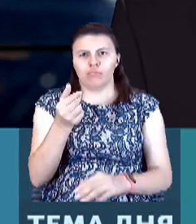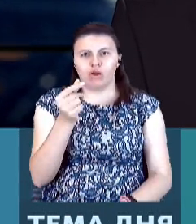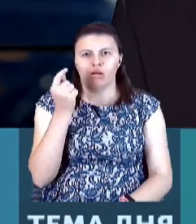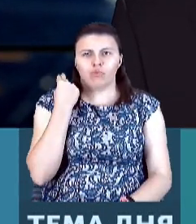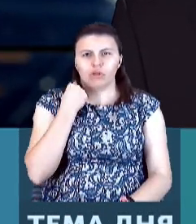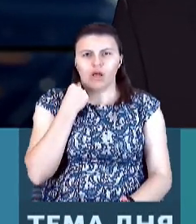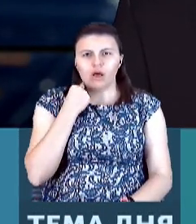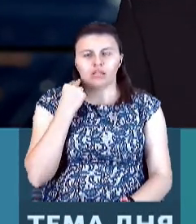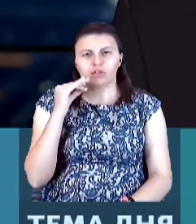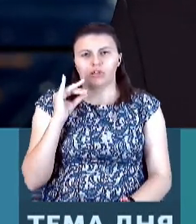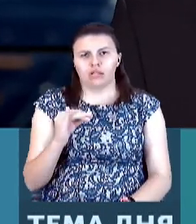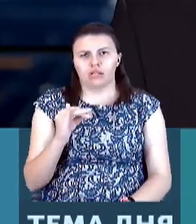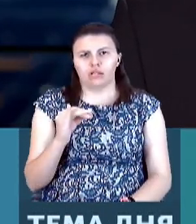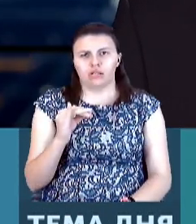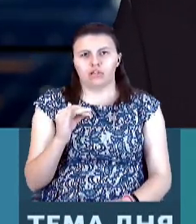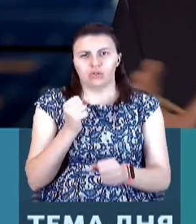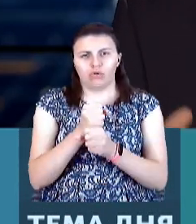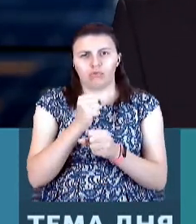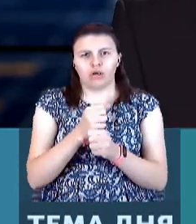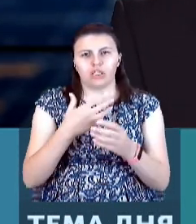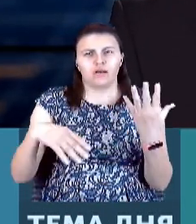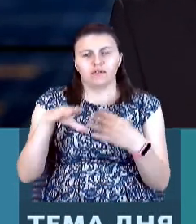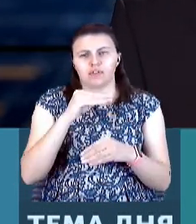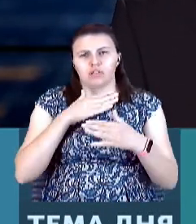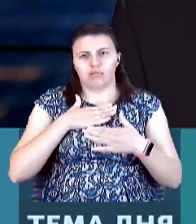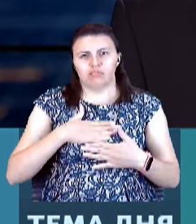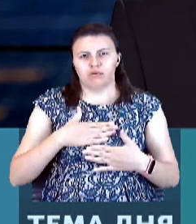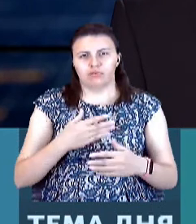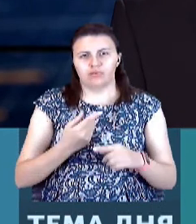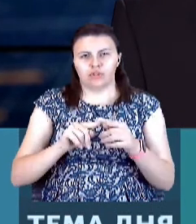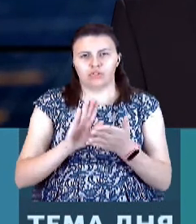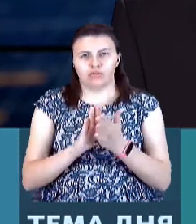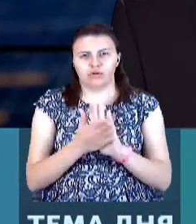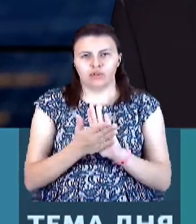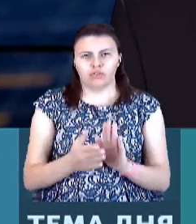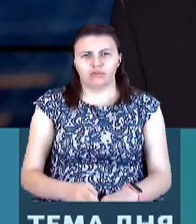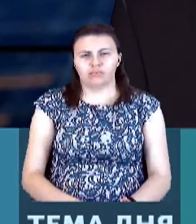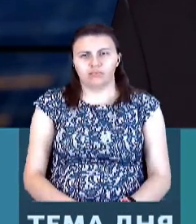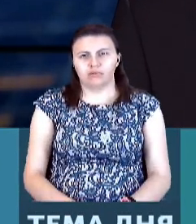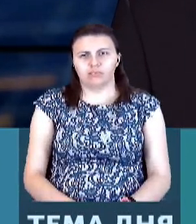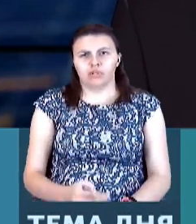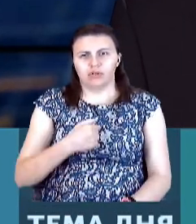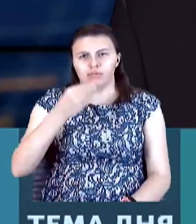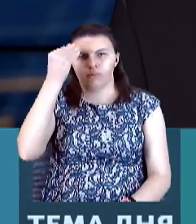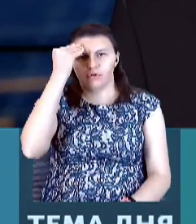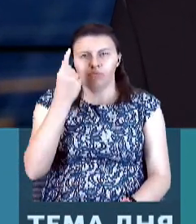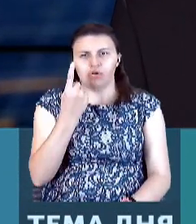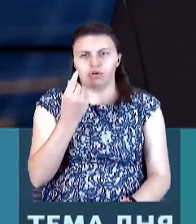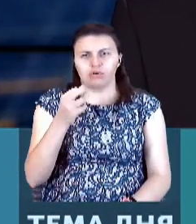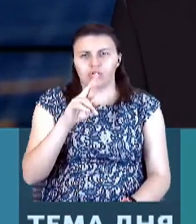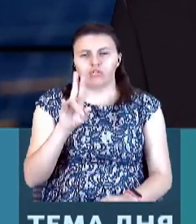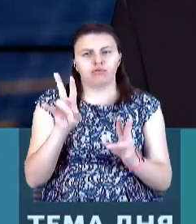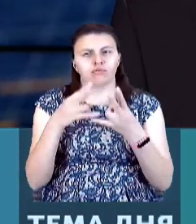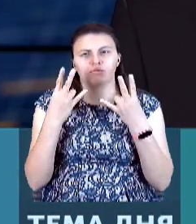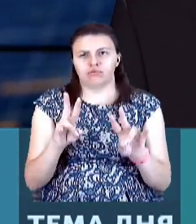і, власне, зробити всіх умовно задоволеними в цій ситуації? Я вважаю, що з 1 січня не повинна